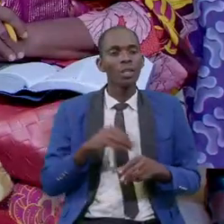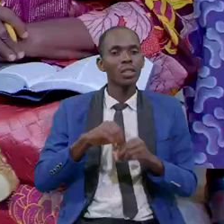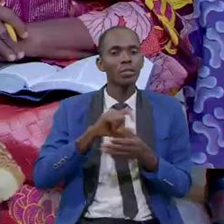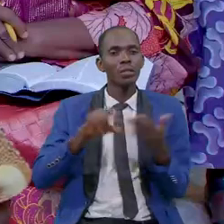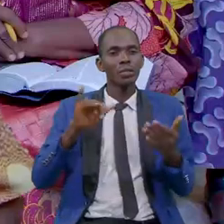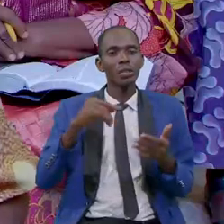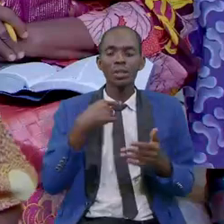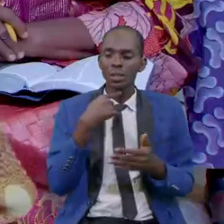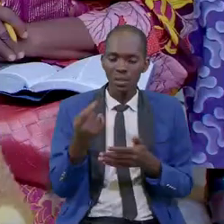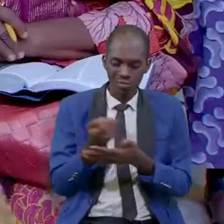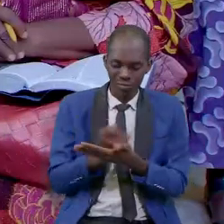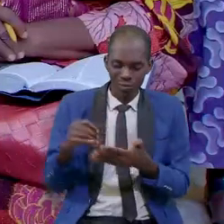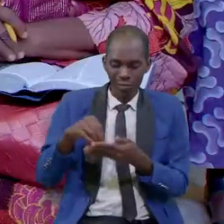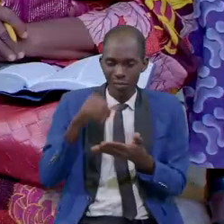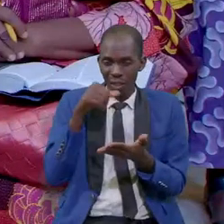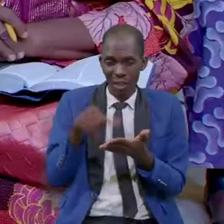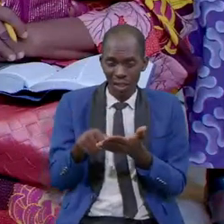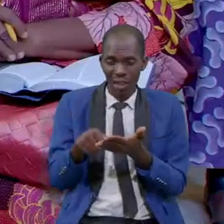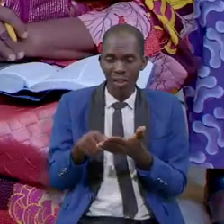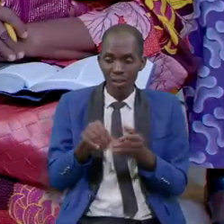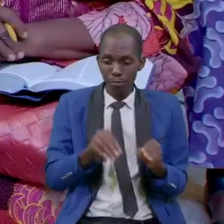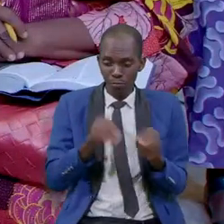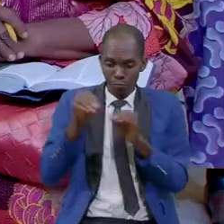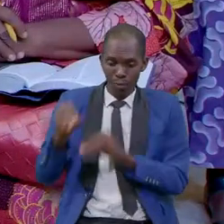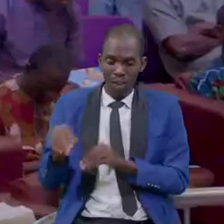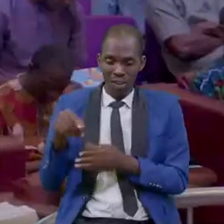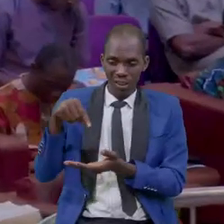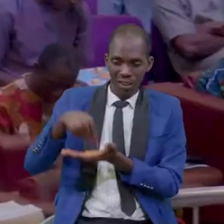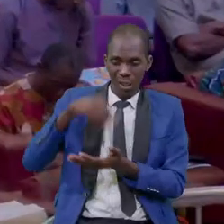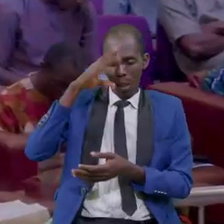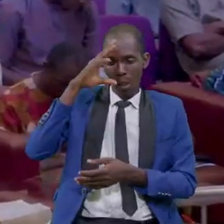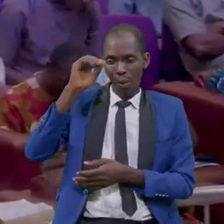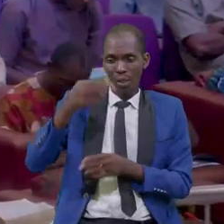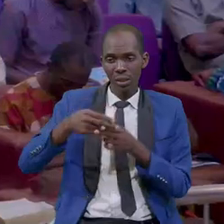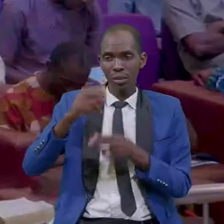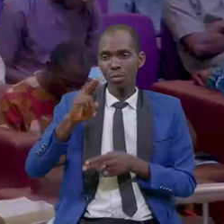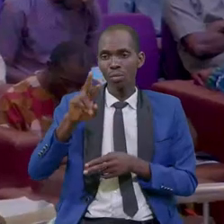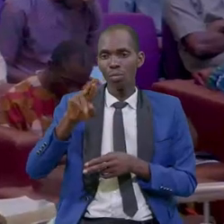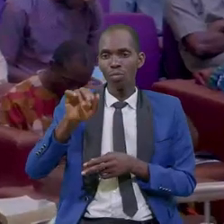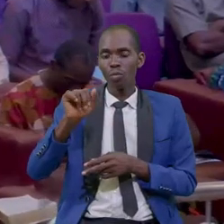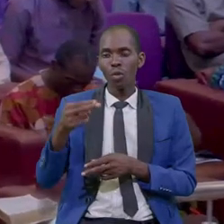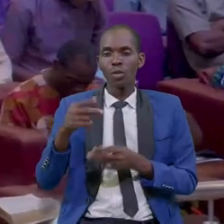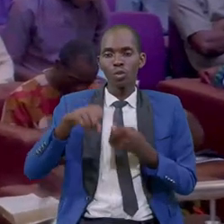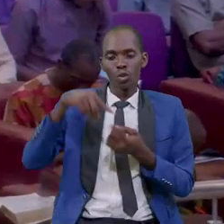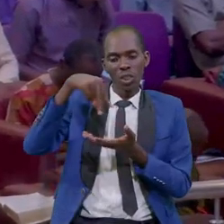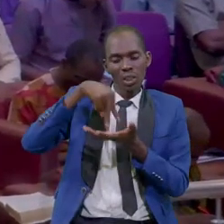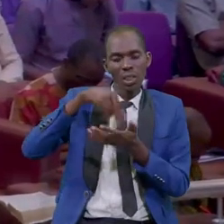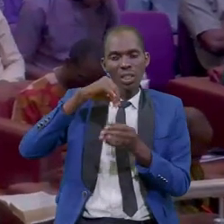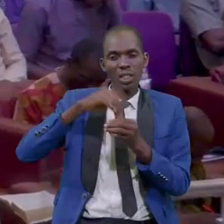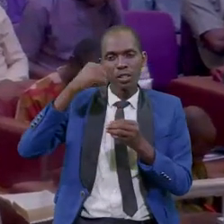Verset 15, il écrivit dans cette lettre, « Placez Uri au plus fort du combat